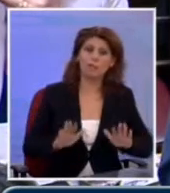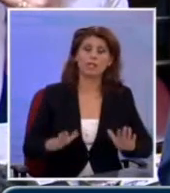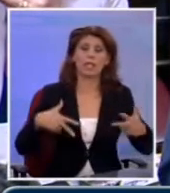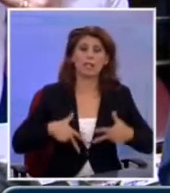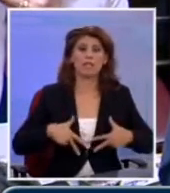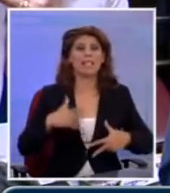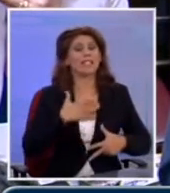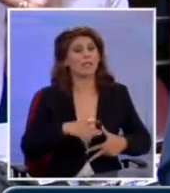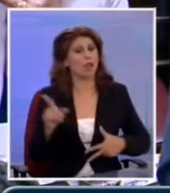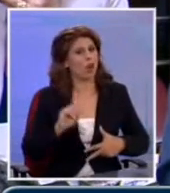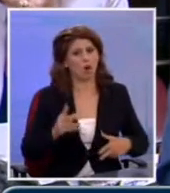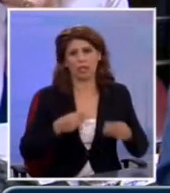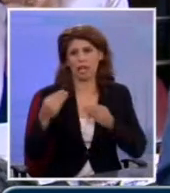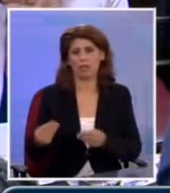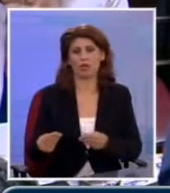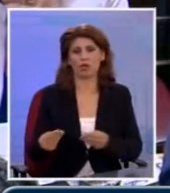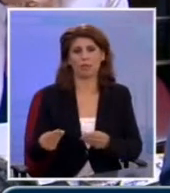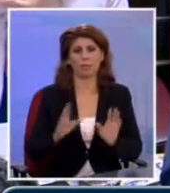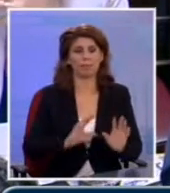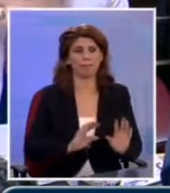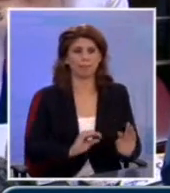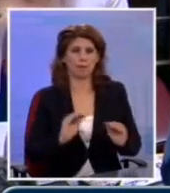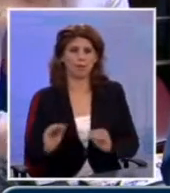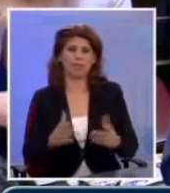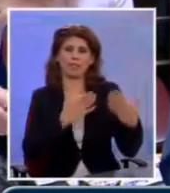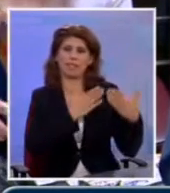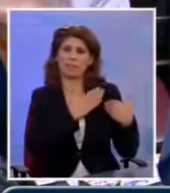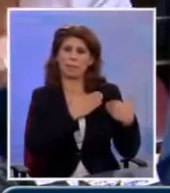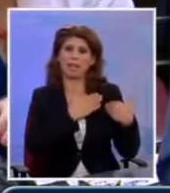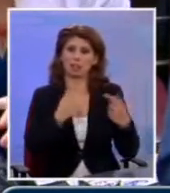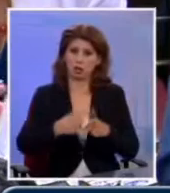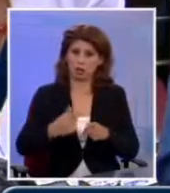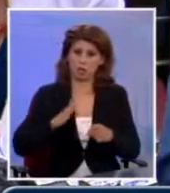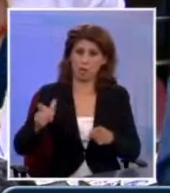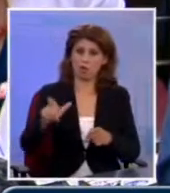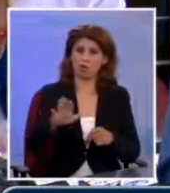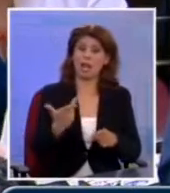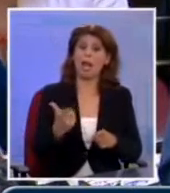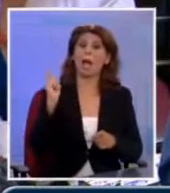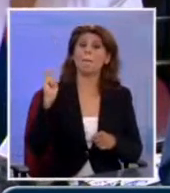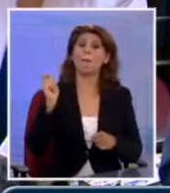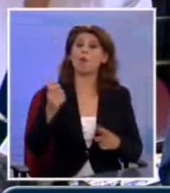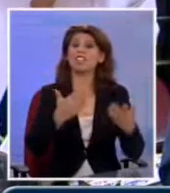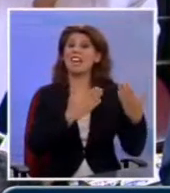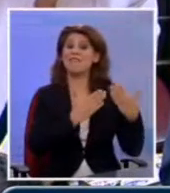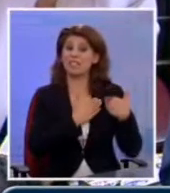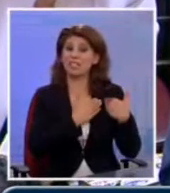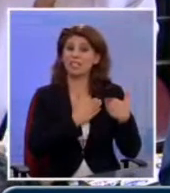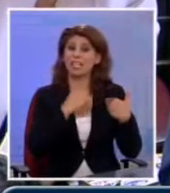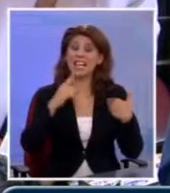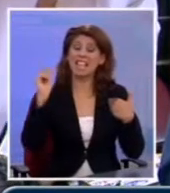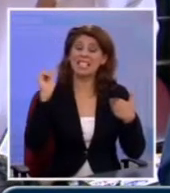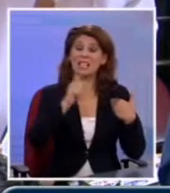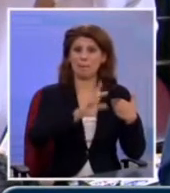θέλει όχι να μεταθέσει στις πλάτες των Ελλήνων πολιτών, αλλά με πολιτική ευθύνη να στείλει ένα